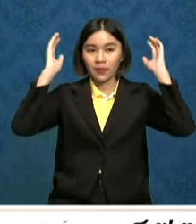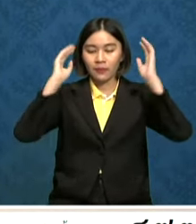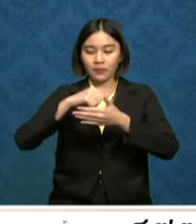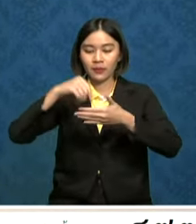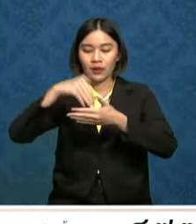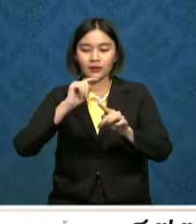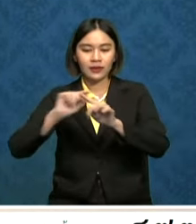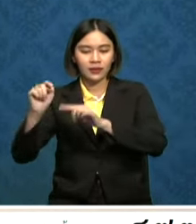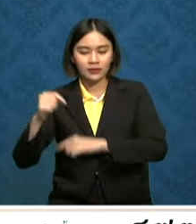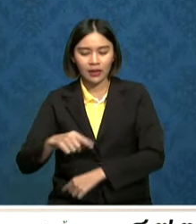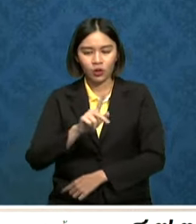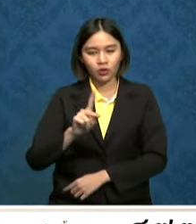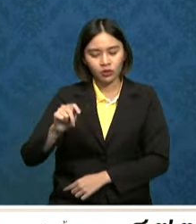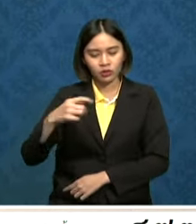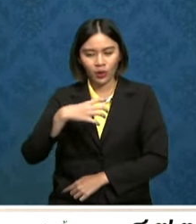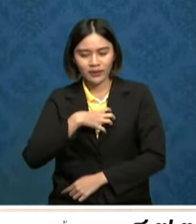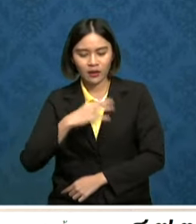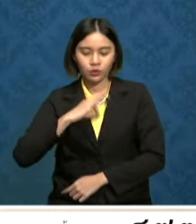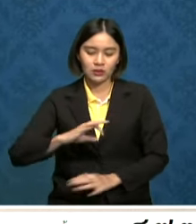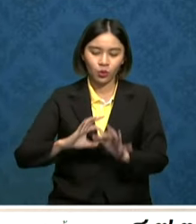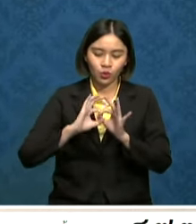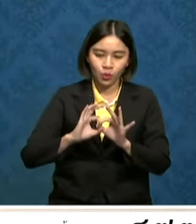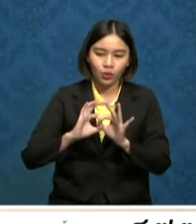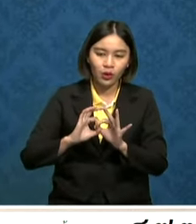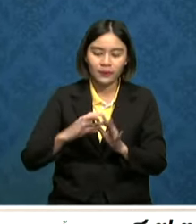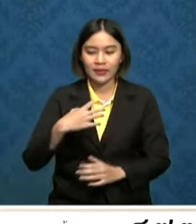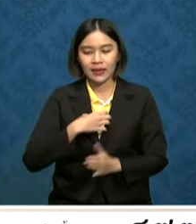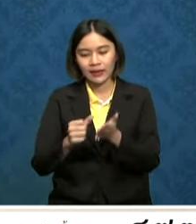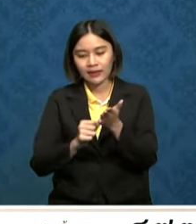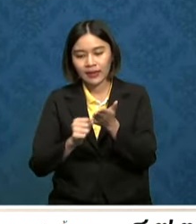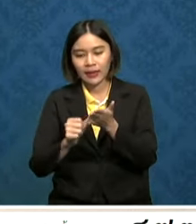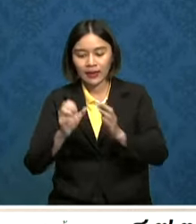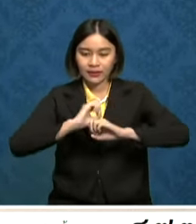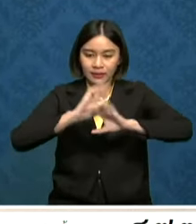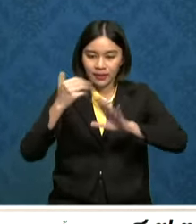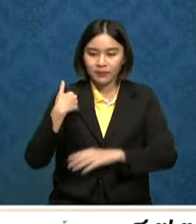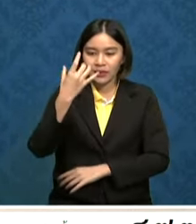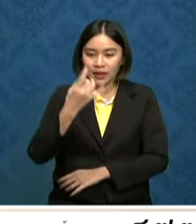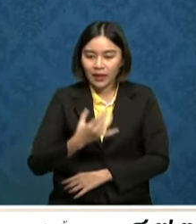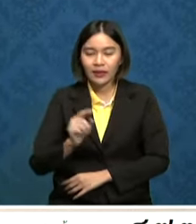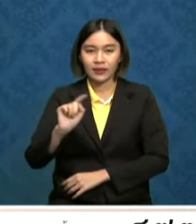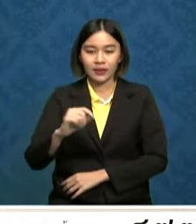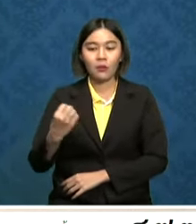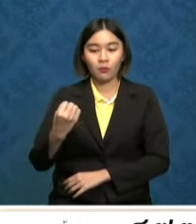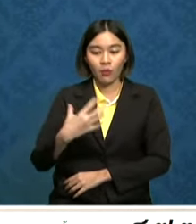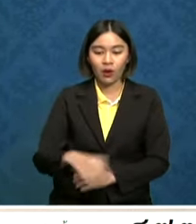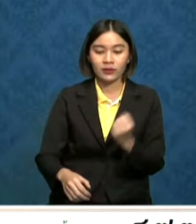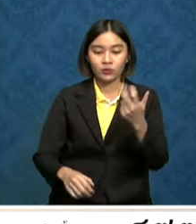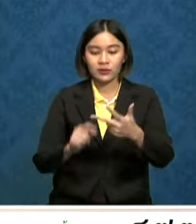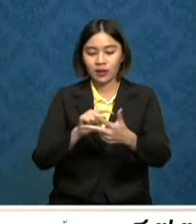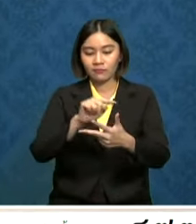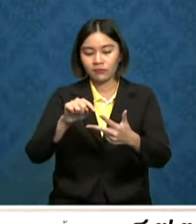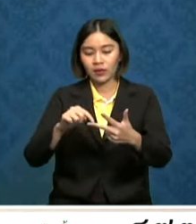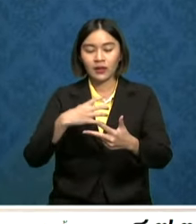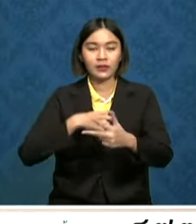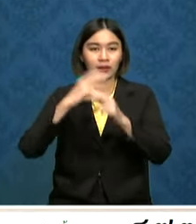มีประเด็นอะไรบ้างที่กกต.นั้นมีความกังวลใจและอยากให้มีการดำเนินแก้ไขให้มีความชัดเจนขึ้นนะครับดังนั้นทั้งหมดนี้เป็น3ประเด็นครับที่ผมต้อง